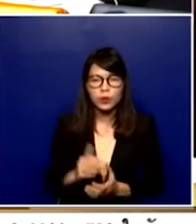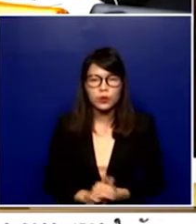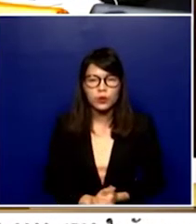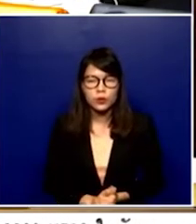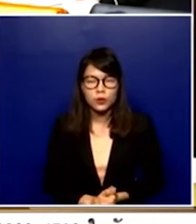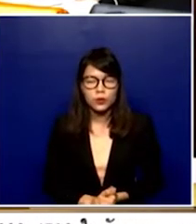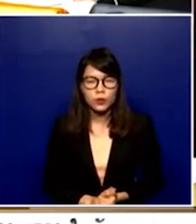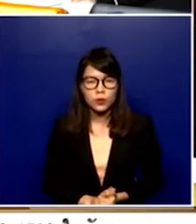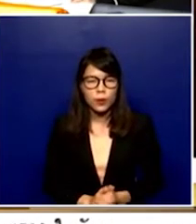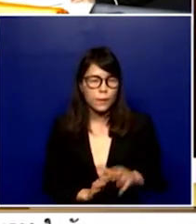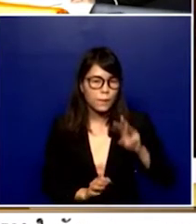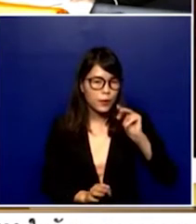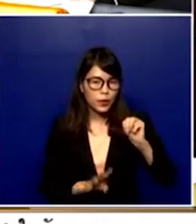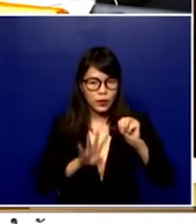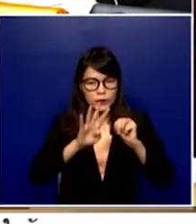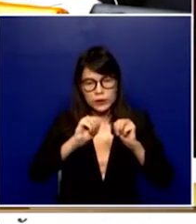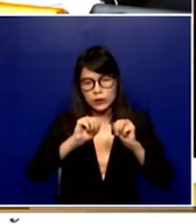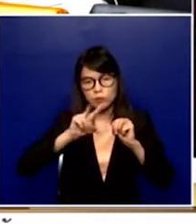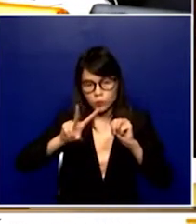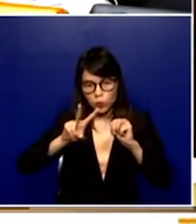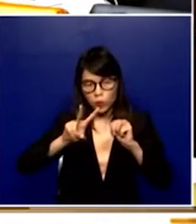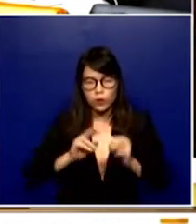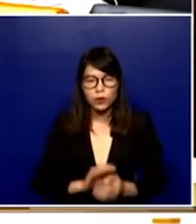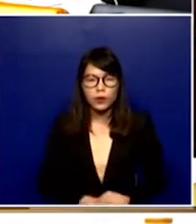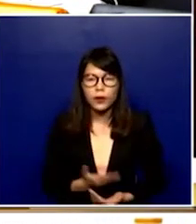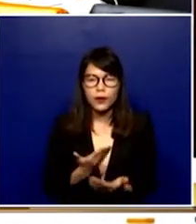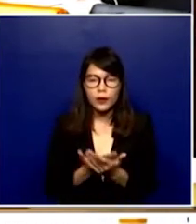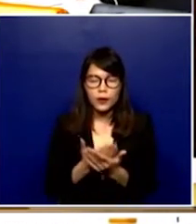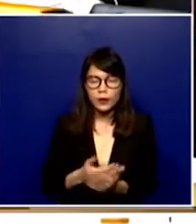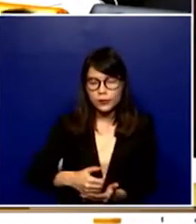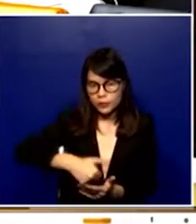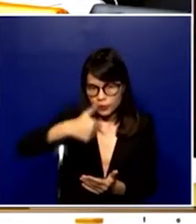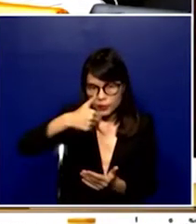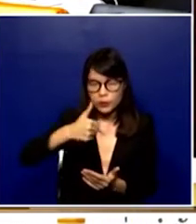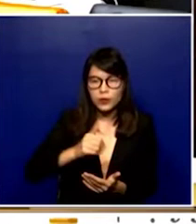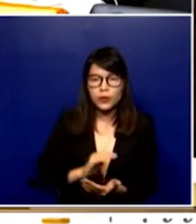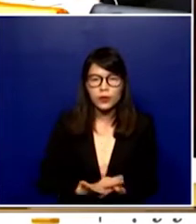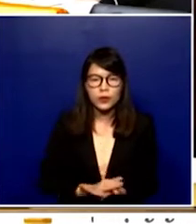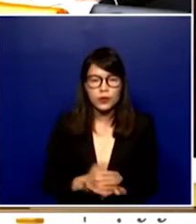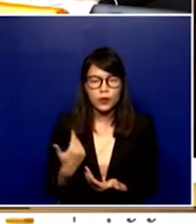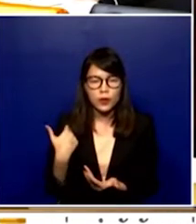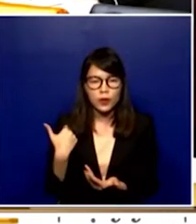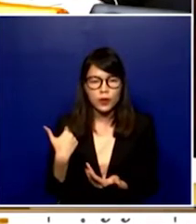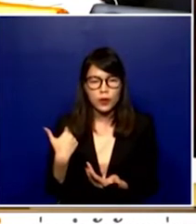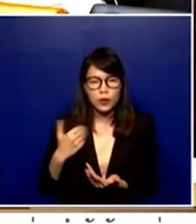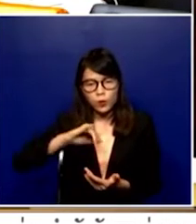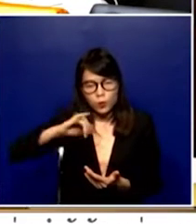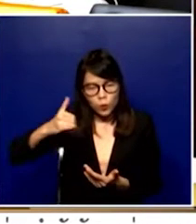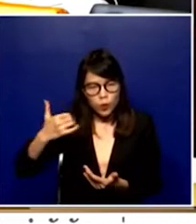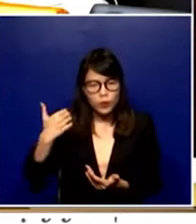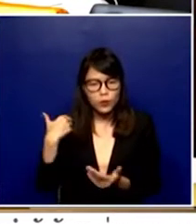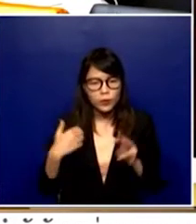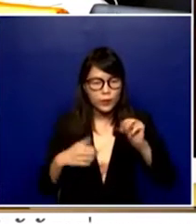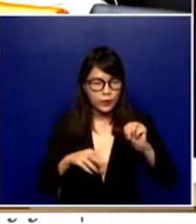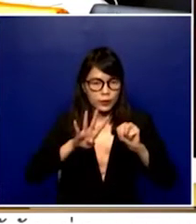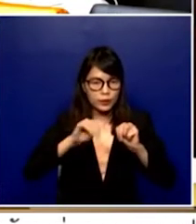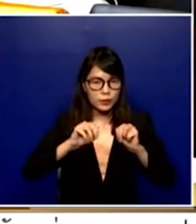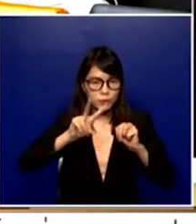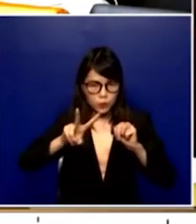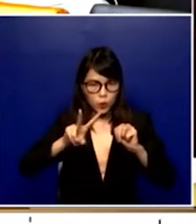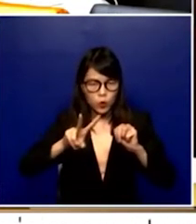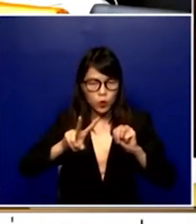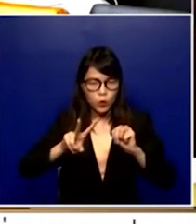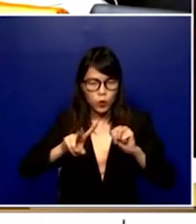มาตรา 42เงินได้พึประเมินทจะมีข้อยกเว้นตามมาตรา 42มีอยู่ 25